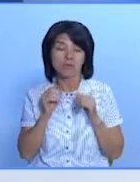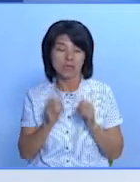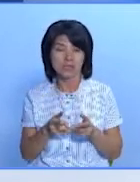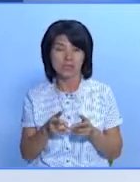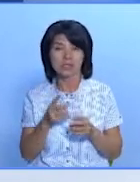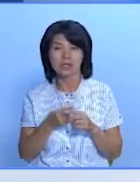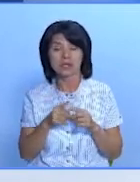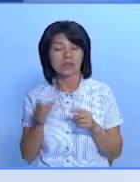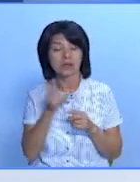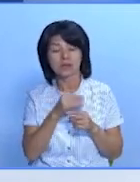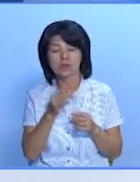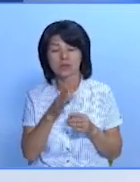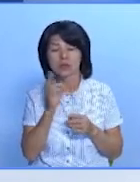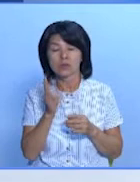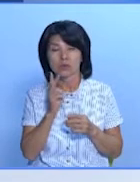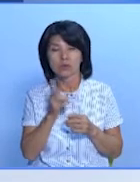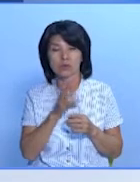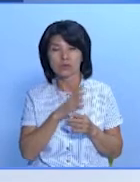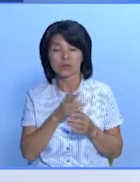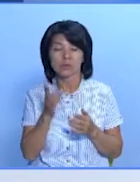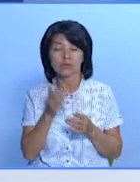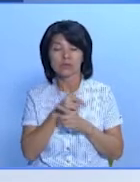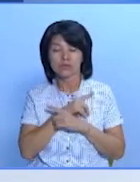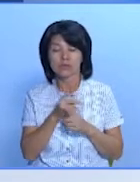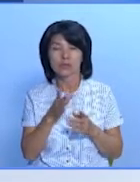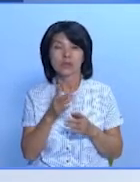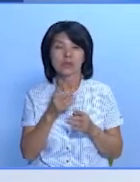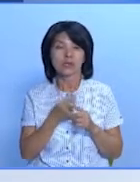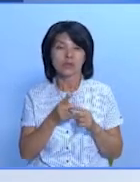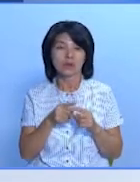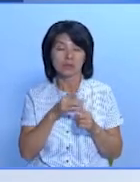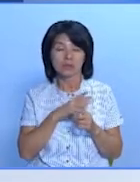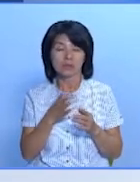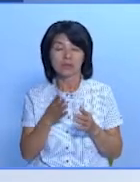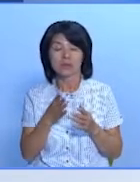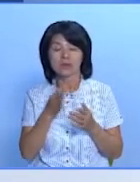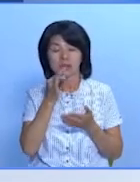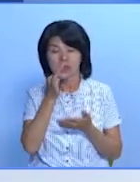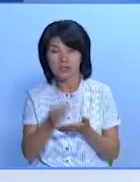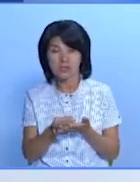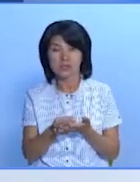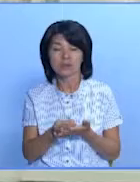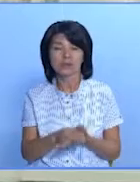церемонии прощания с теми кто покинул этот мир выступила духовное управление мусульман казахстана